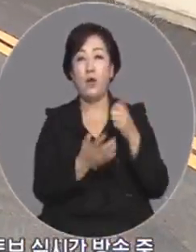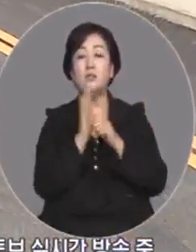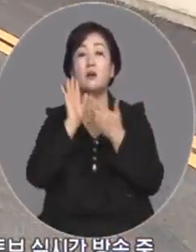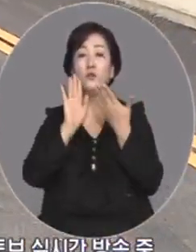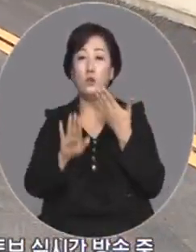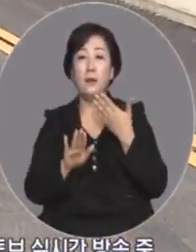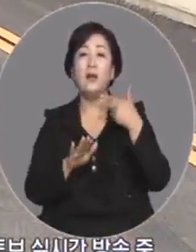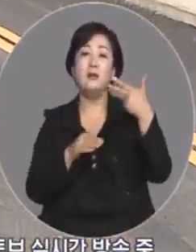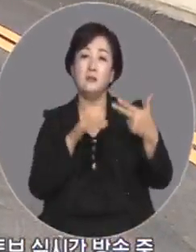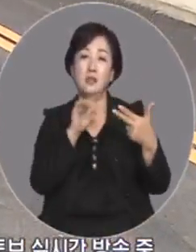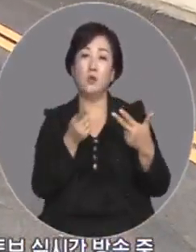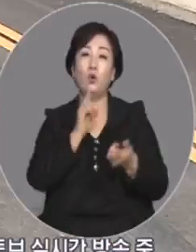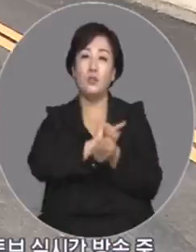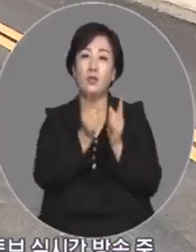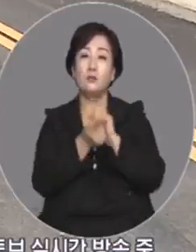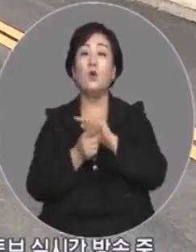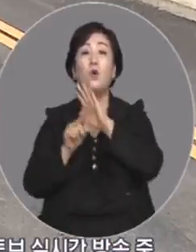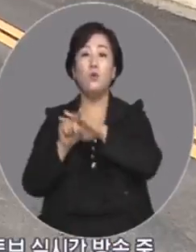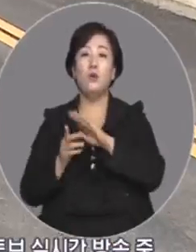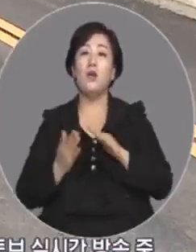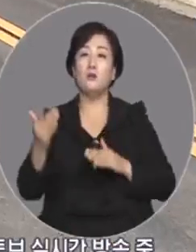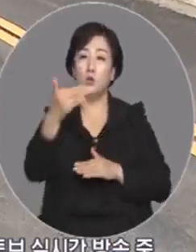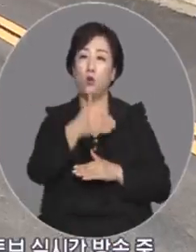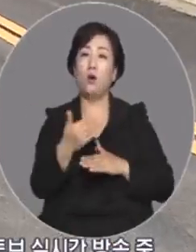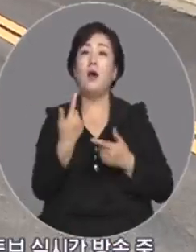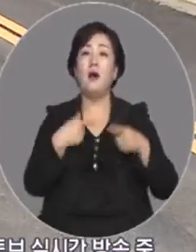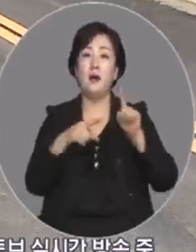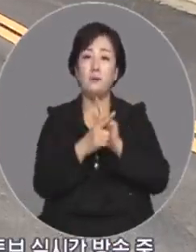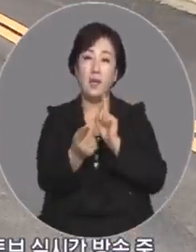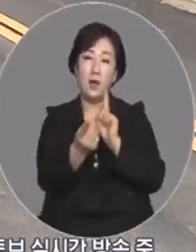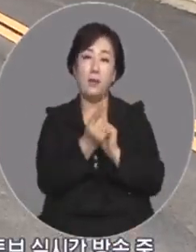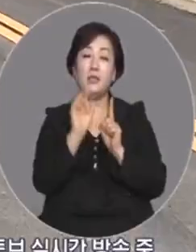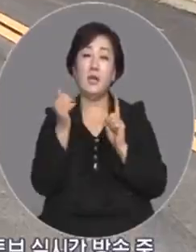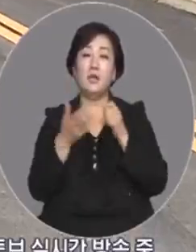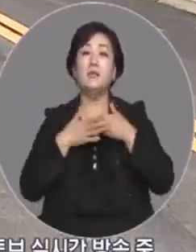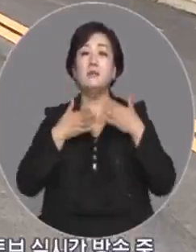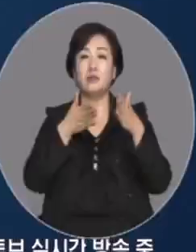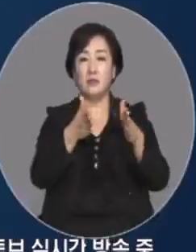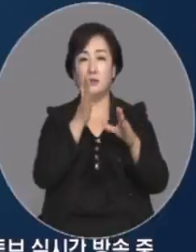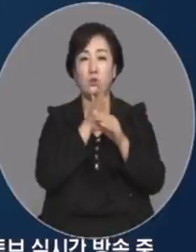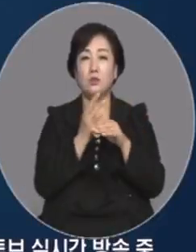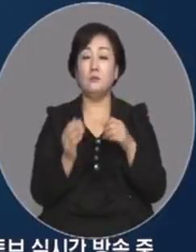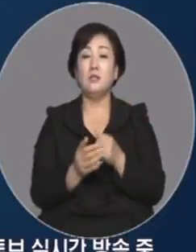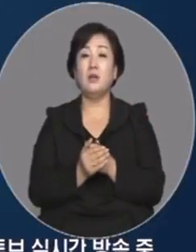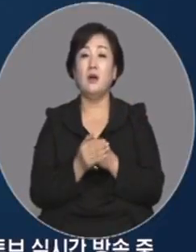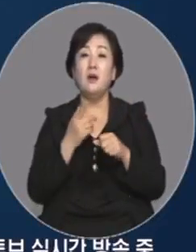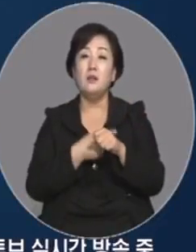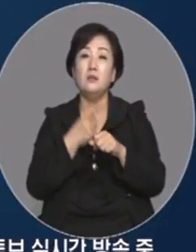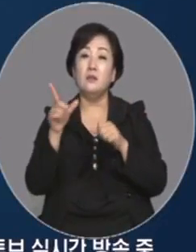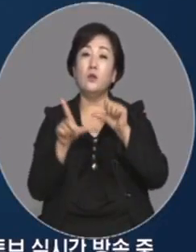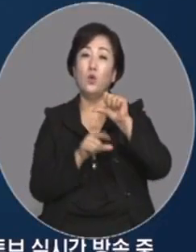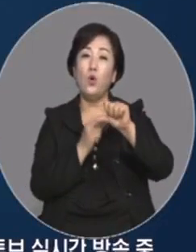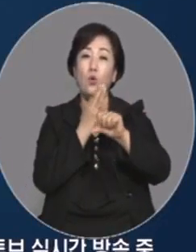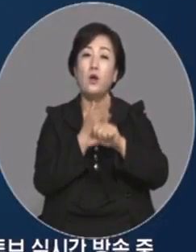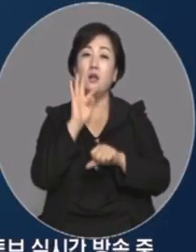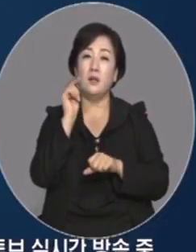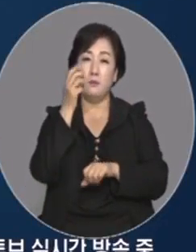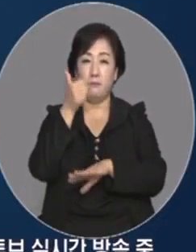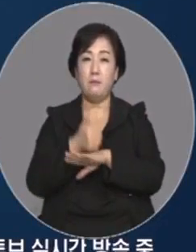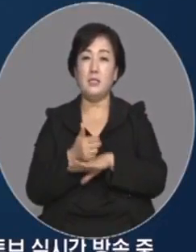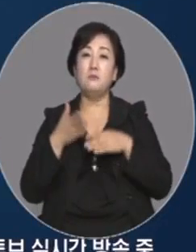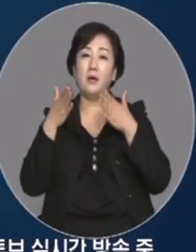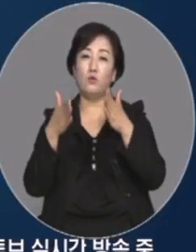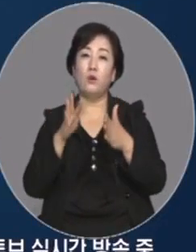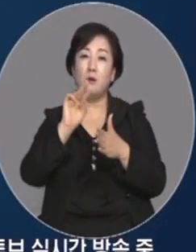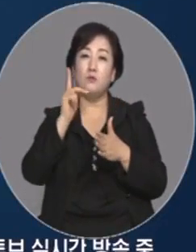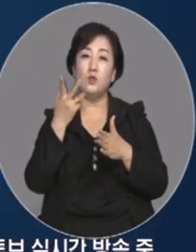7호 국도 대체 우회도로와 만나게 되는 고속국도나 다름없습니다. 내년 5월 2회로 마지막 구간인